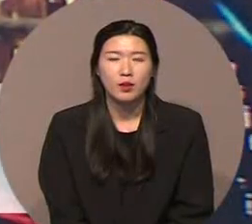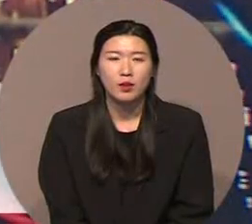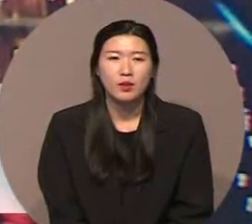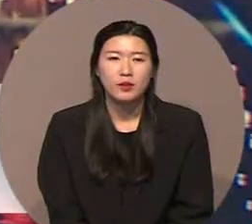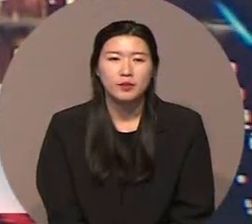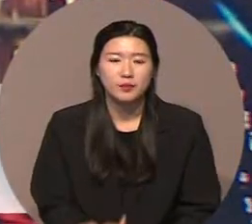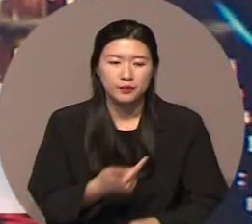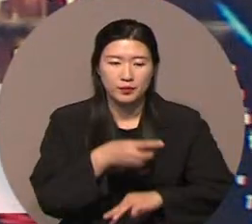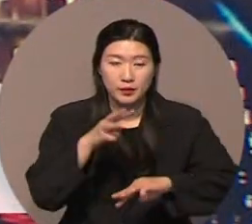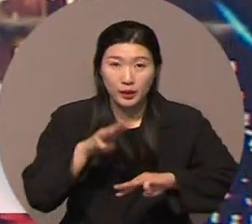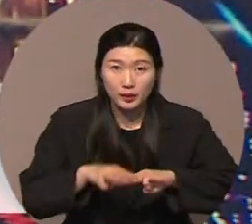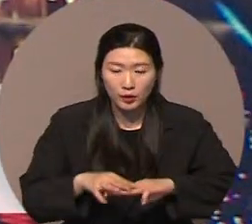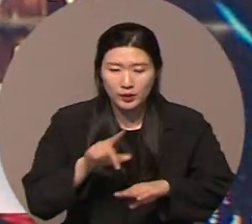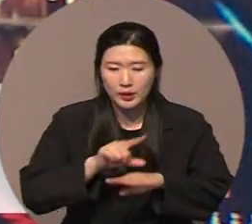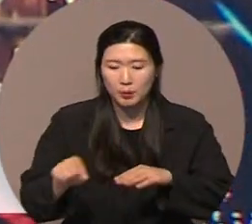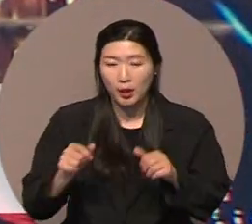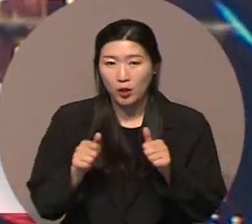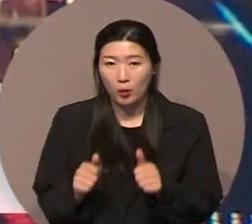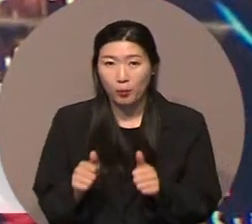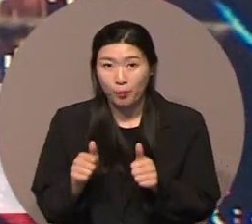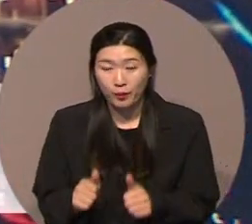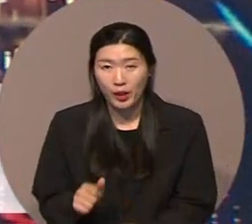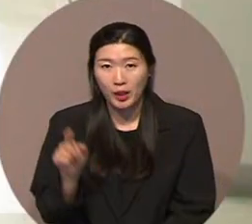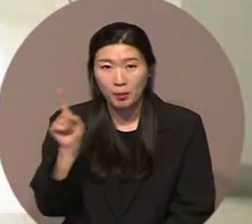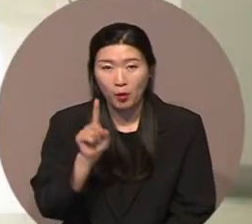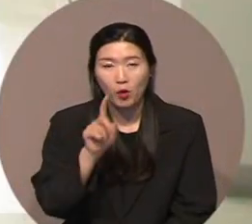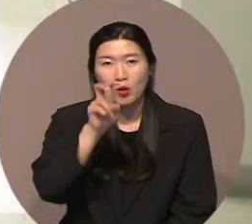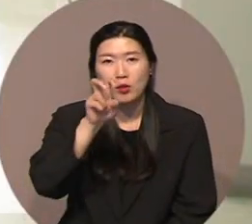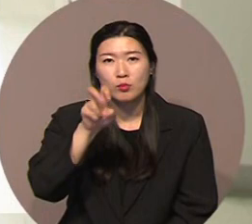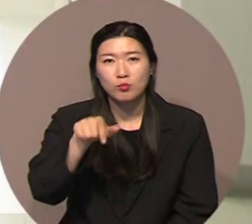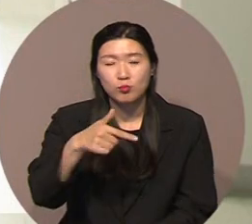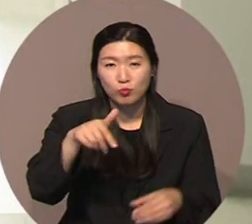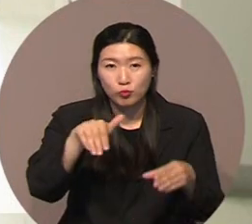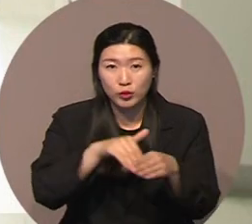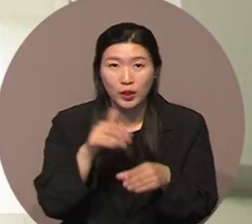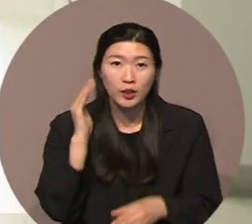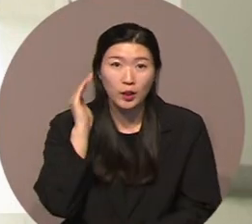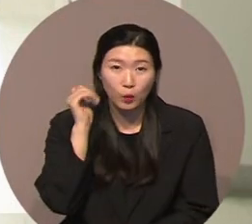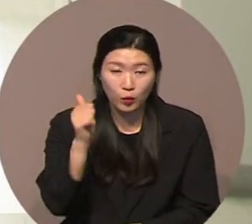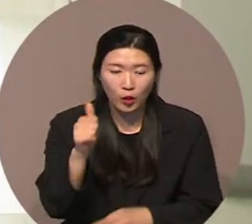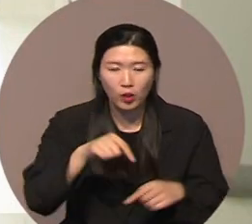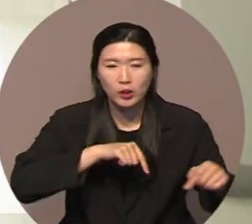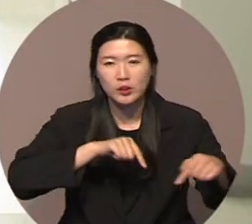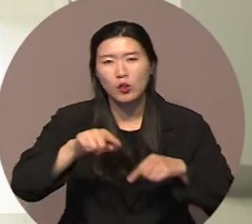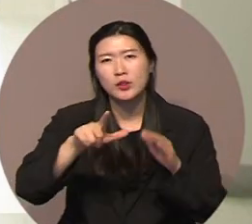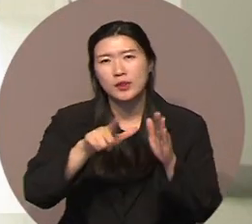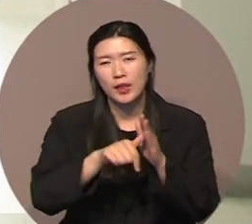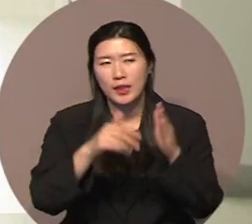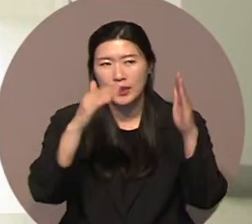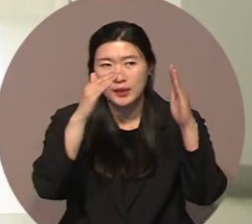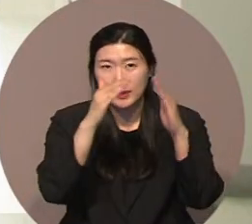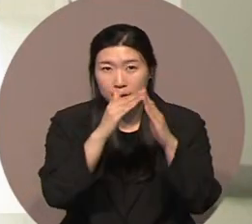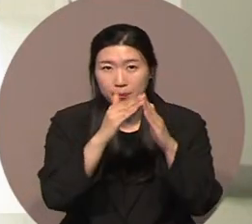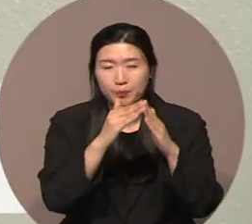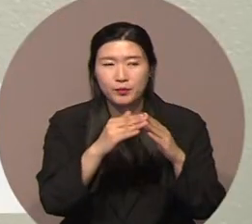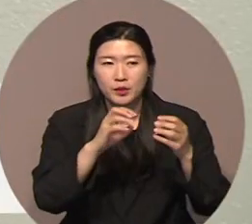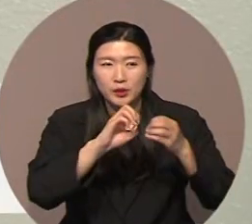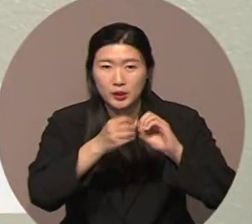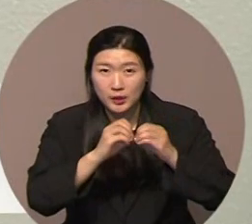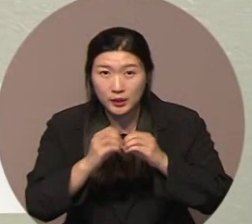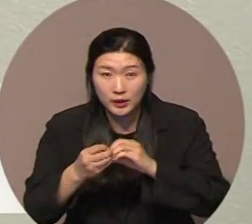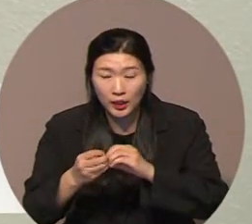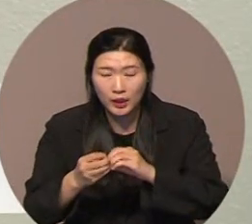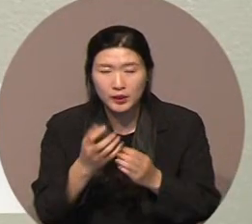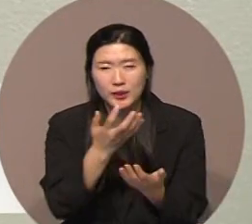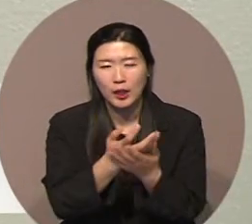대전 지검이 감사원이 수사 요청한 문재인 정부의 부동산 통계 조작 의혹 사건과 관련해 통계청 등 주요